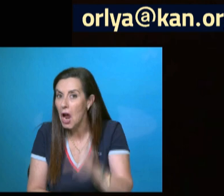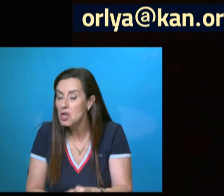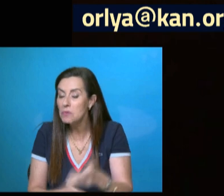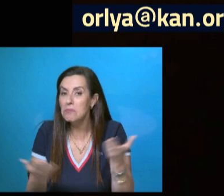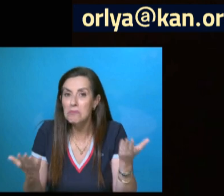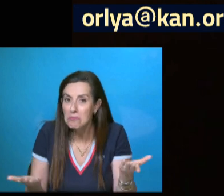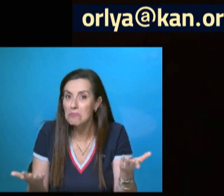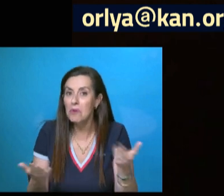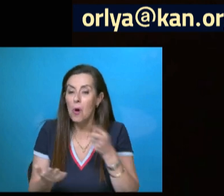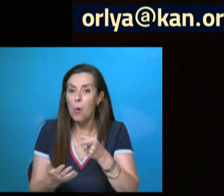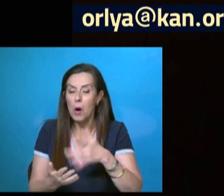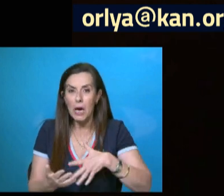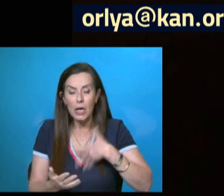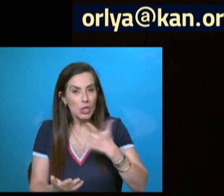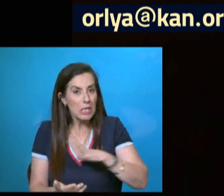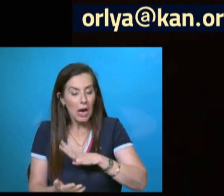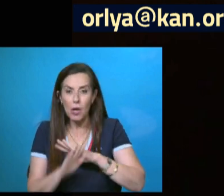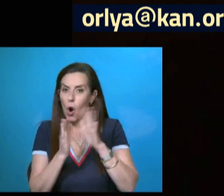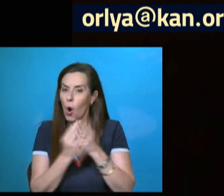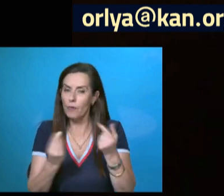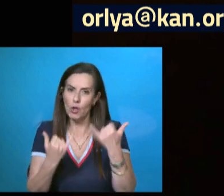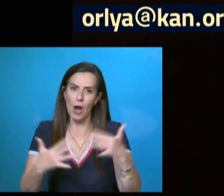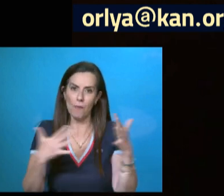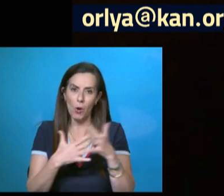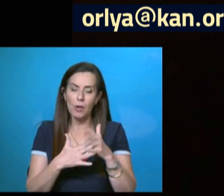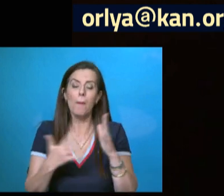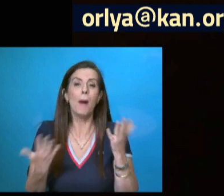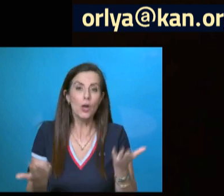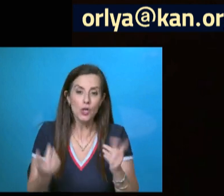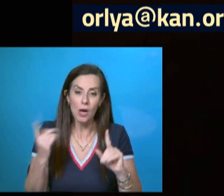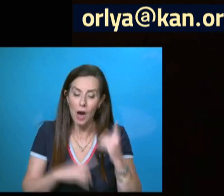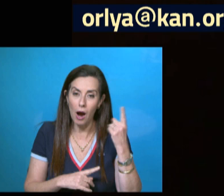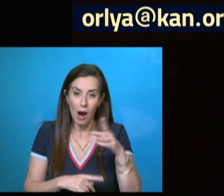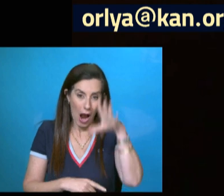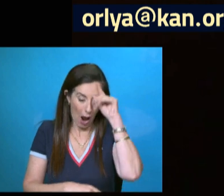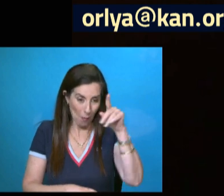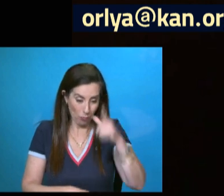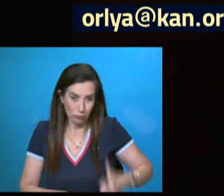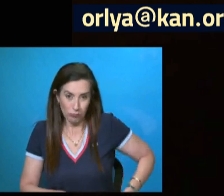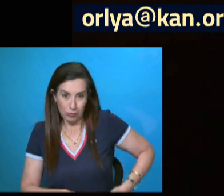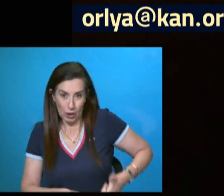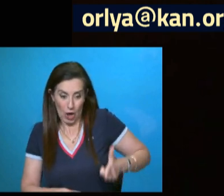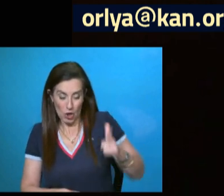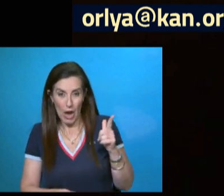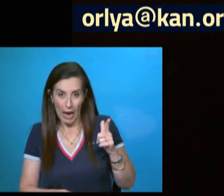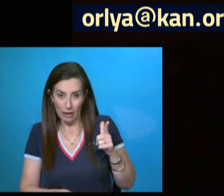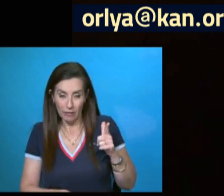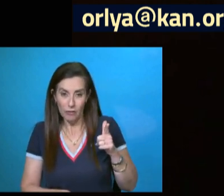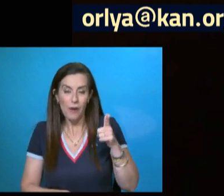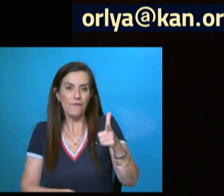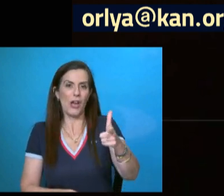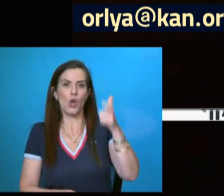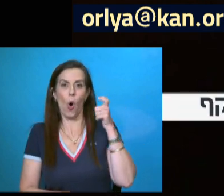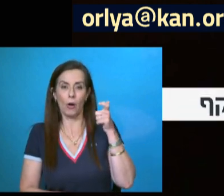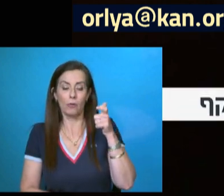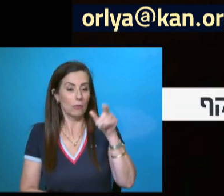הוא חש מאוים? כל הדברים הללו נבדקים. מה שברור הוא שהוא שולף את נשקו האישי שנמצא ברשותו ויורה. הוא פוגע